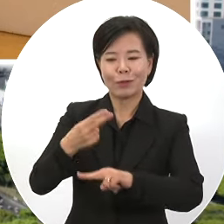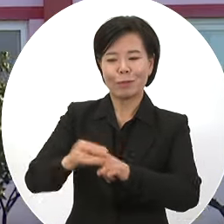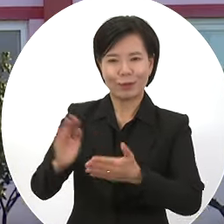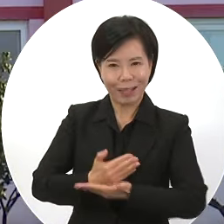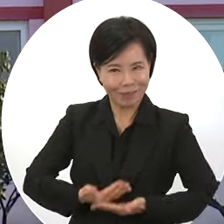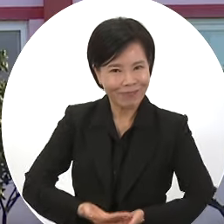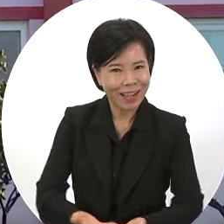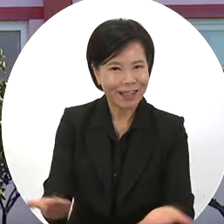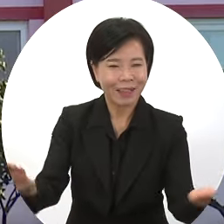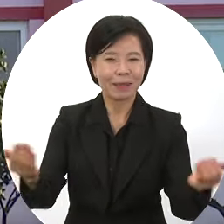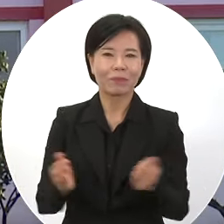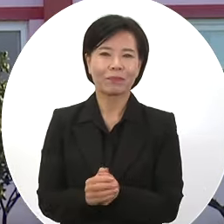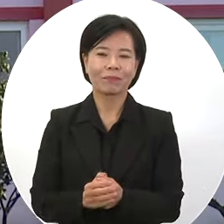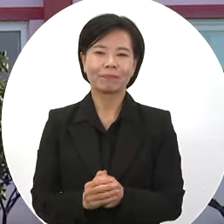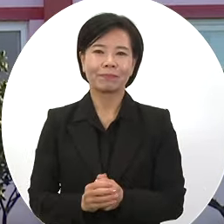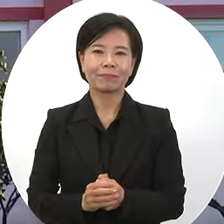전달했습니다.